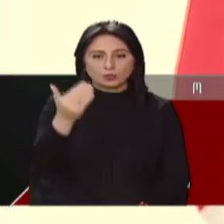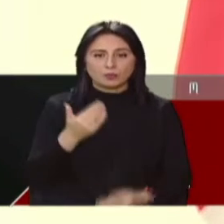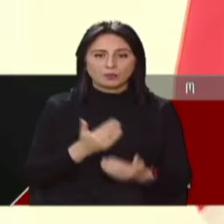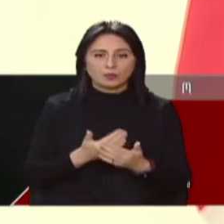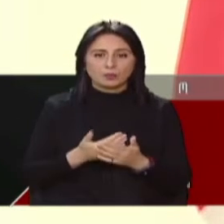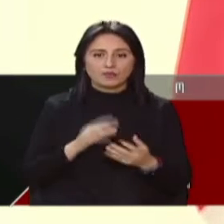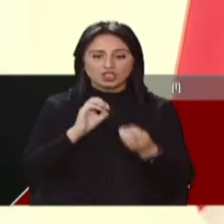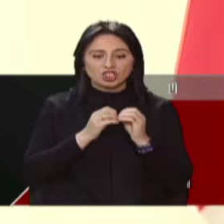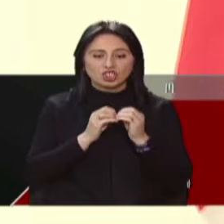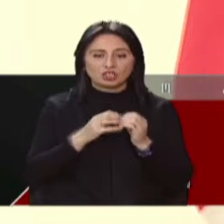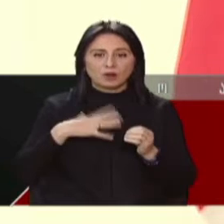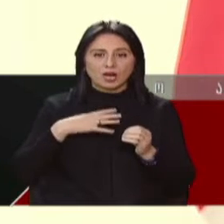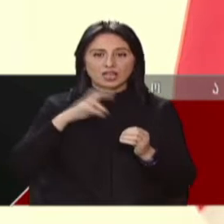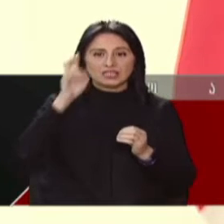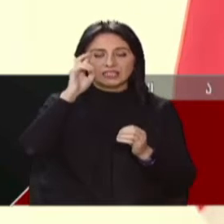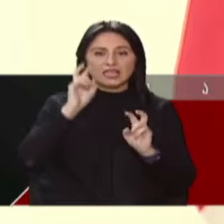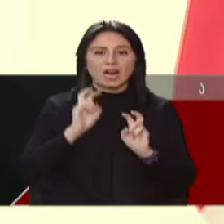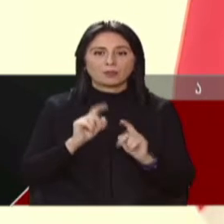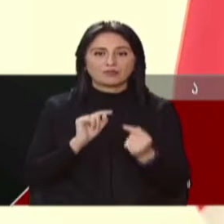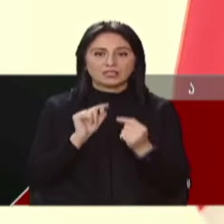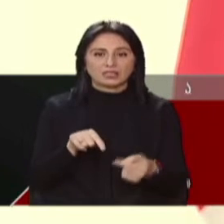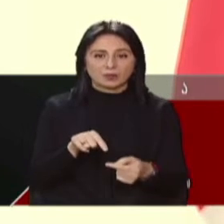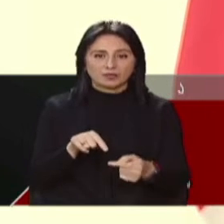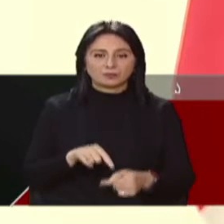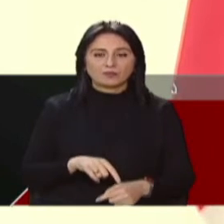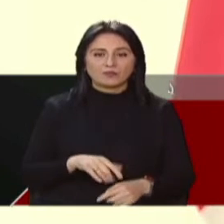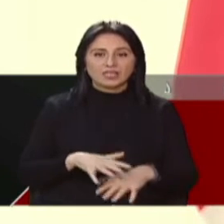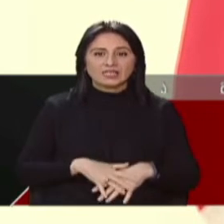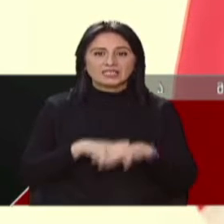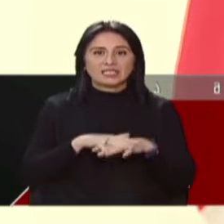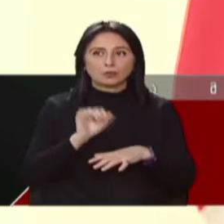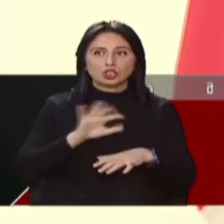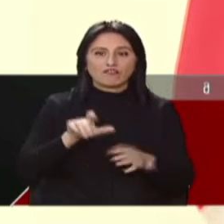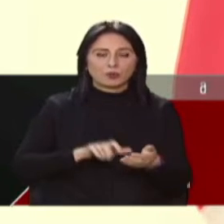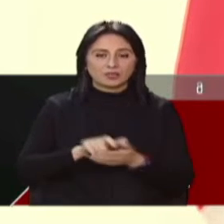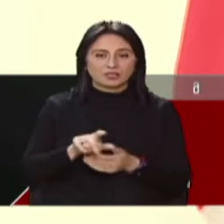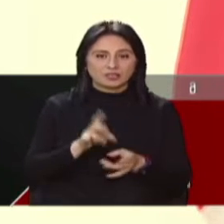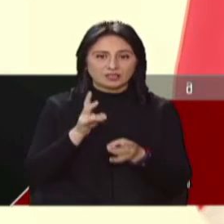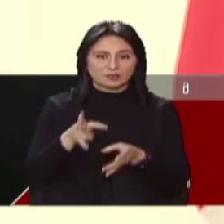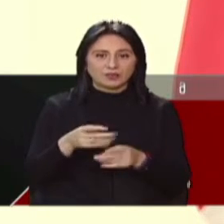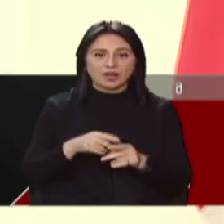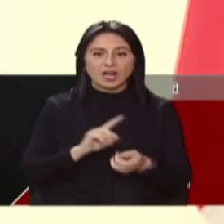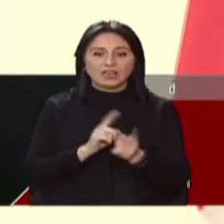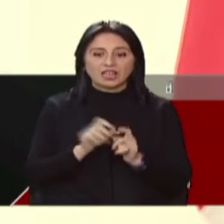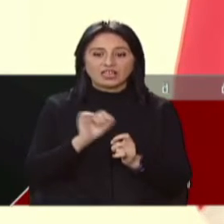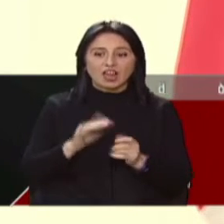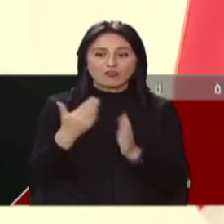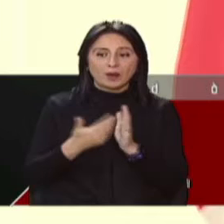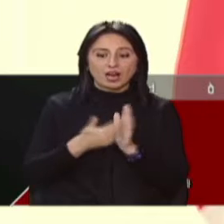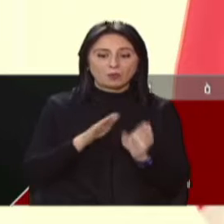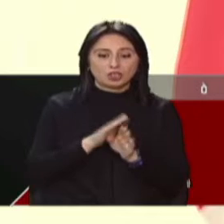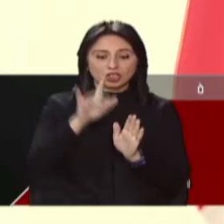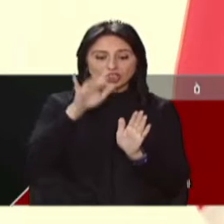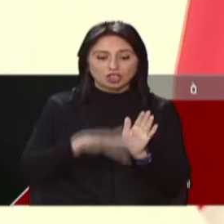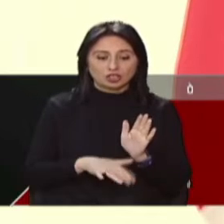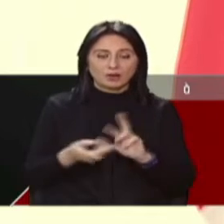მიერ შეთქმულება ქართული სახელმწიფოს წინააღმდეგ, საბოტაჟი ევროპული გზის და ნაცვლად ევროპული რეკომენდაციების